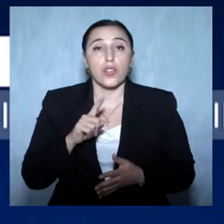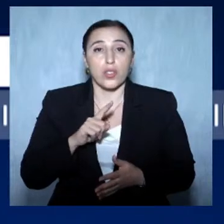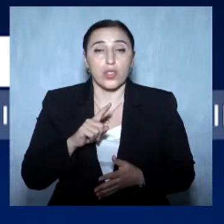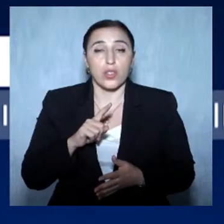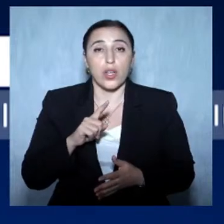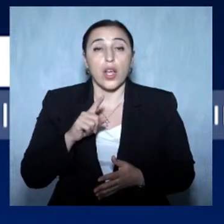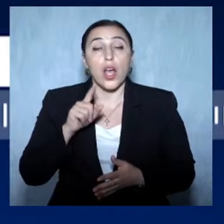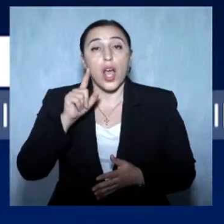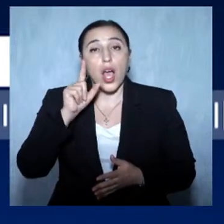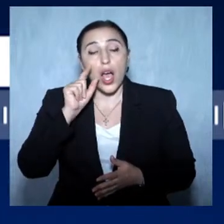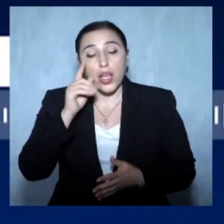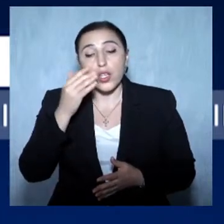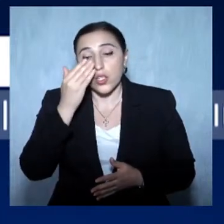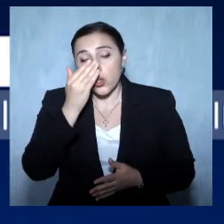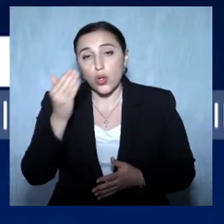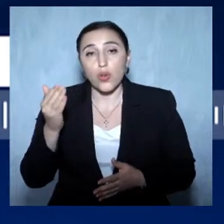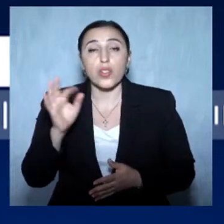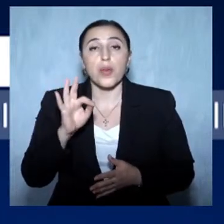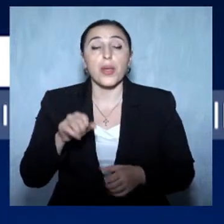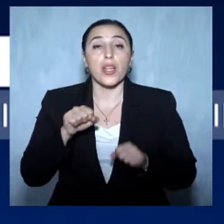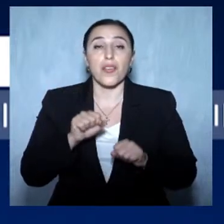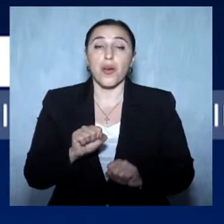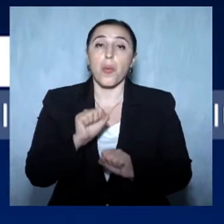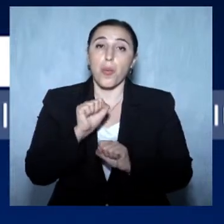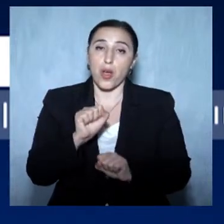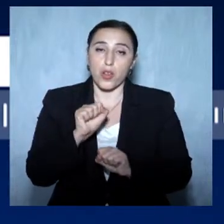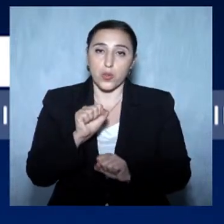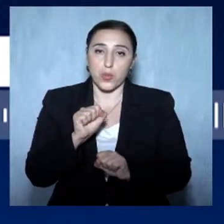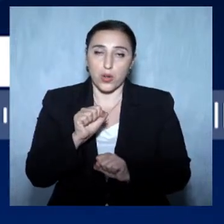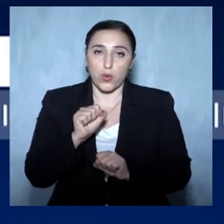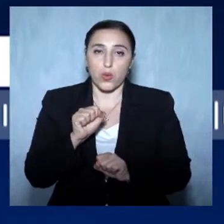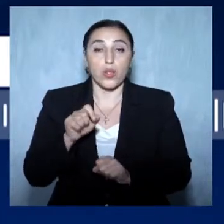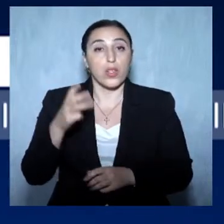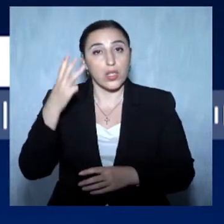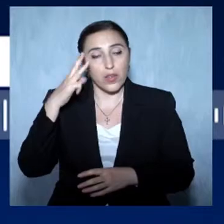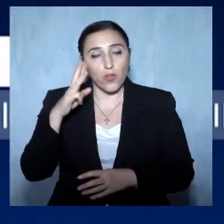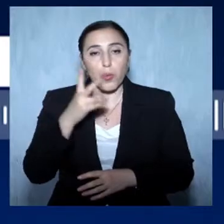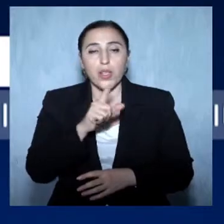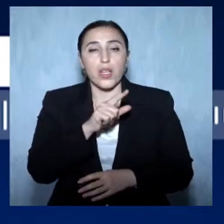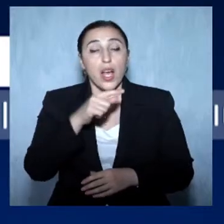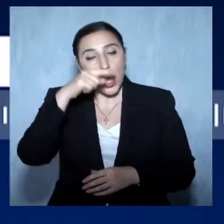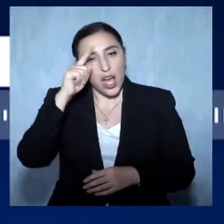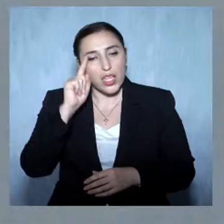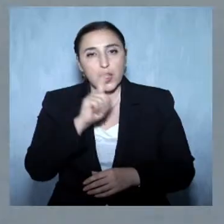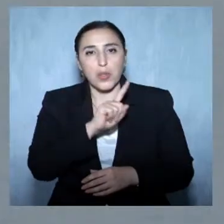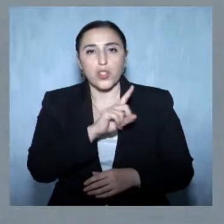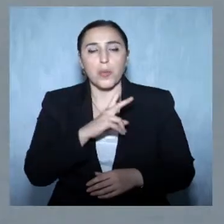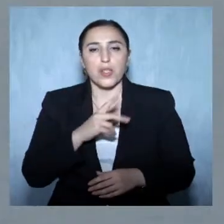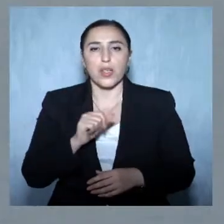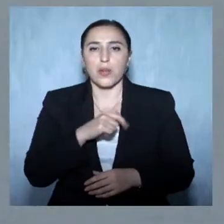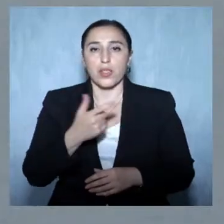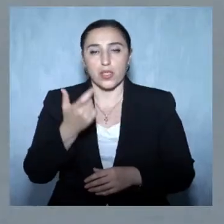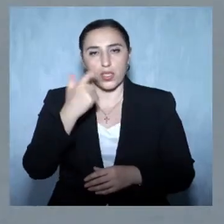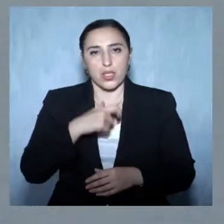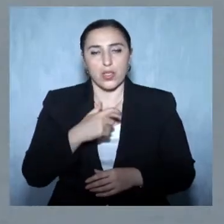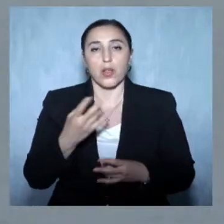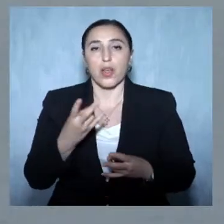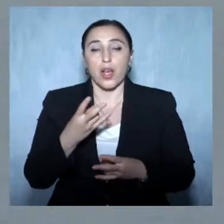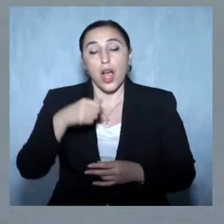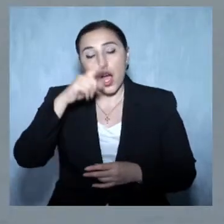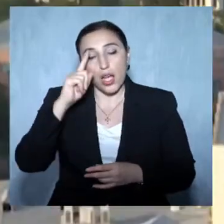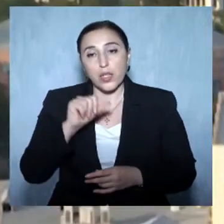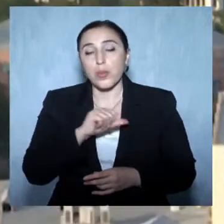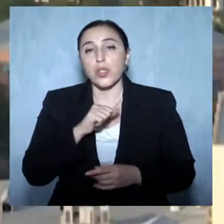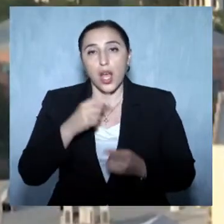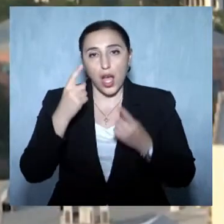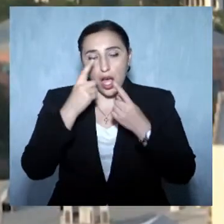ժորդի ամար իրավական պաշպանցան միջոց է, նաև զսպելու համար ադրբեջյանին։ Ադրբեջանը արդեն հայտնել է